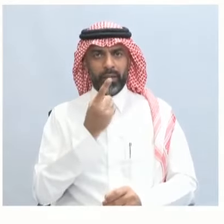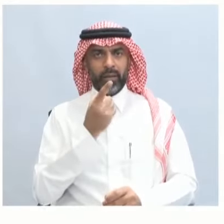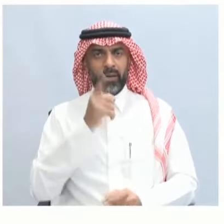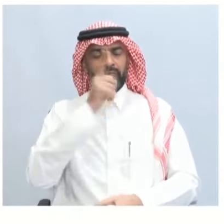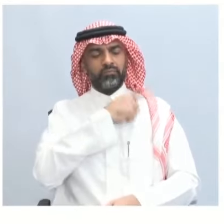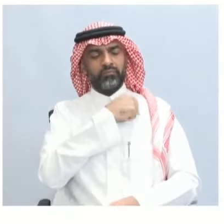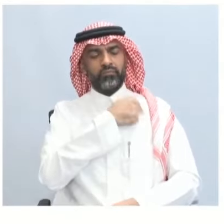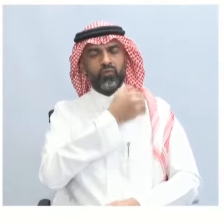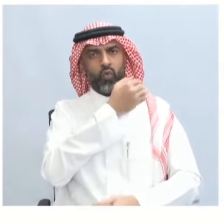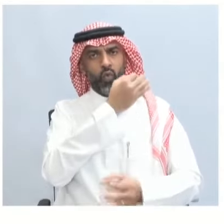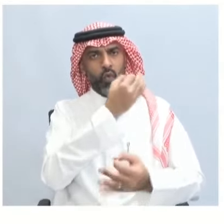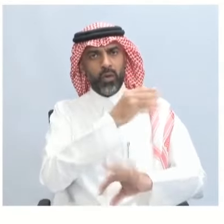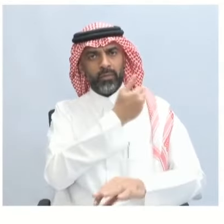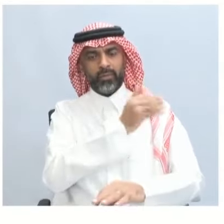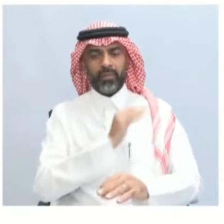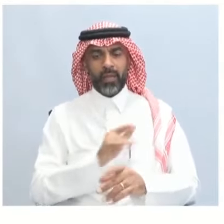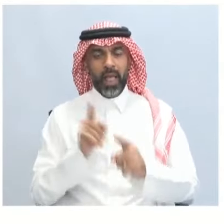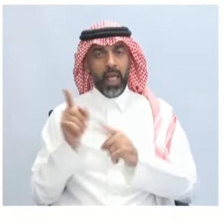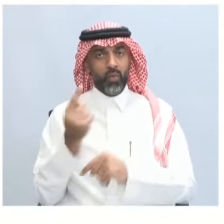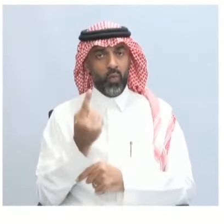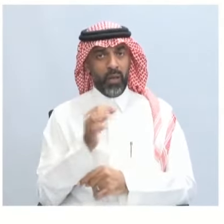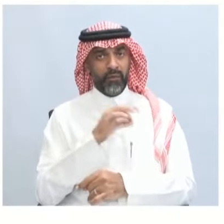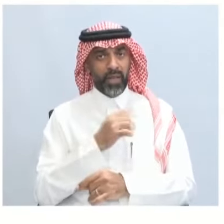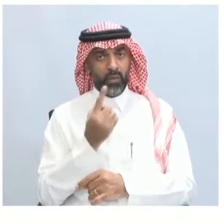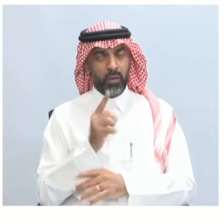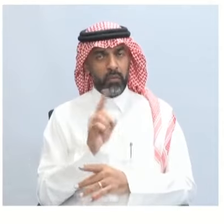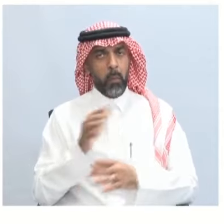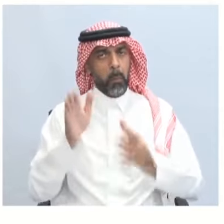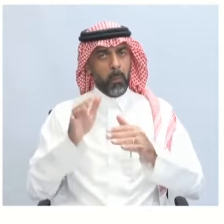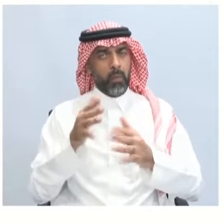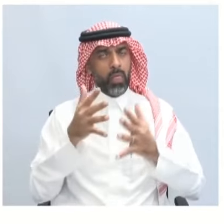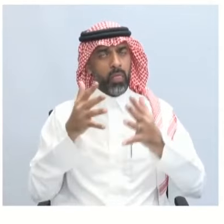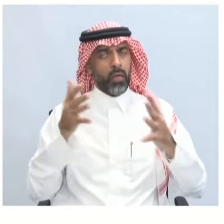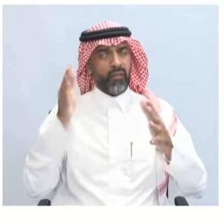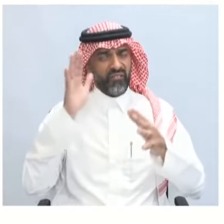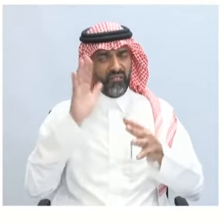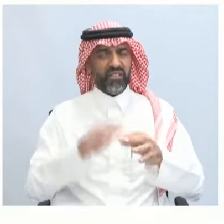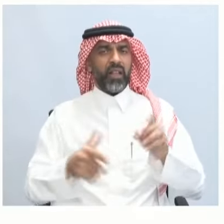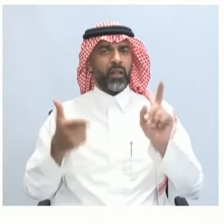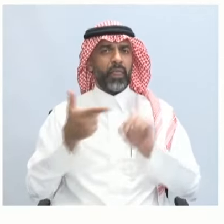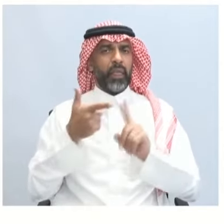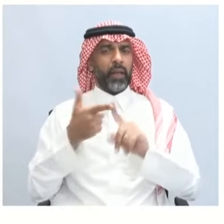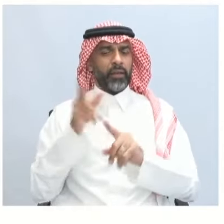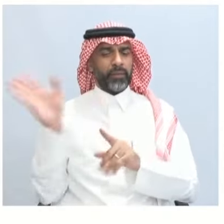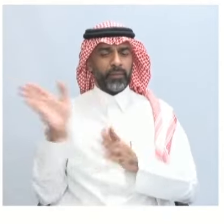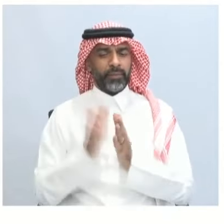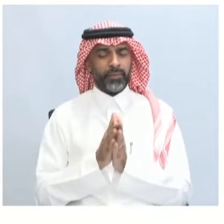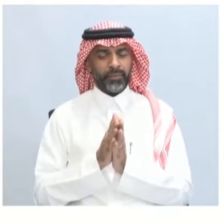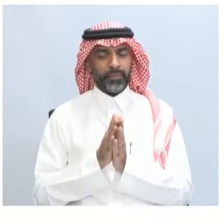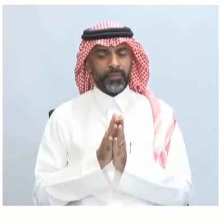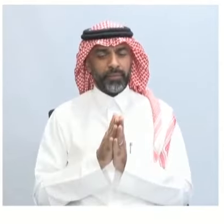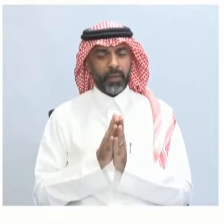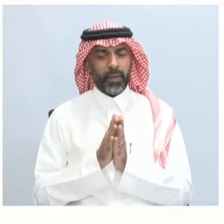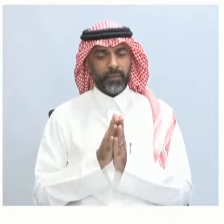يكون في الاخره هل هذا هو الاثر الوحيد نقول لا هناك اثار اخرى ايضا ما هي هذه الاثار من تلك